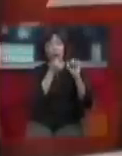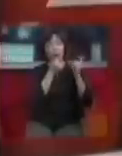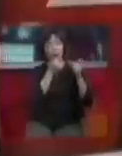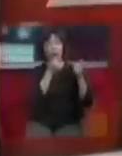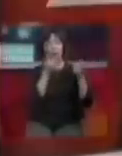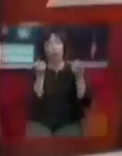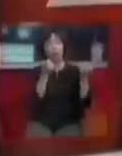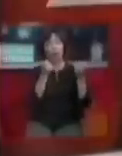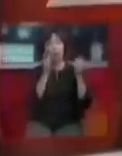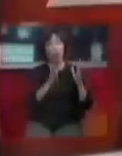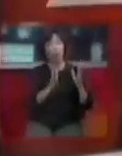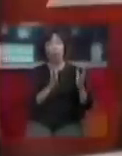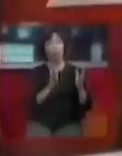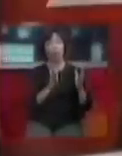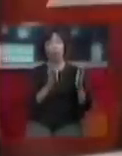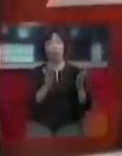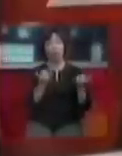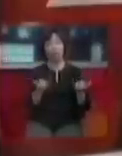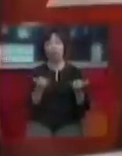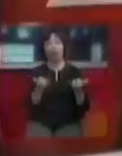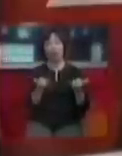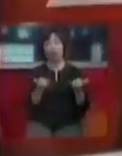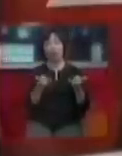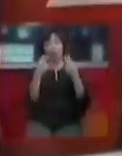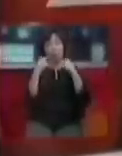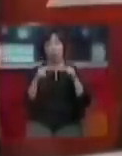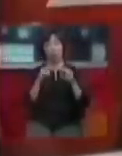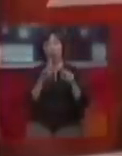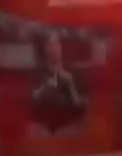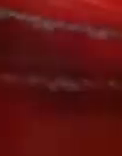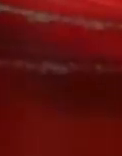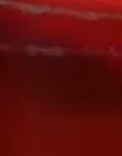ng nakaraang administrasyon. Para sa latest aksyon sa batas